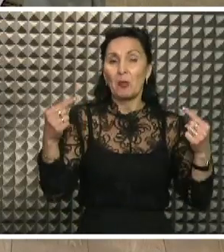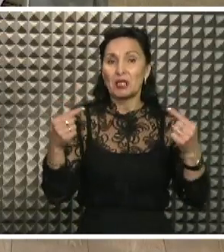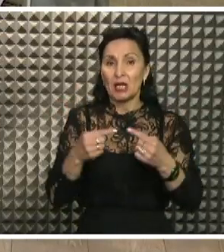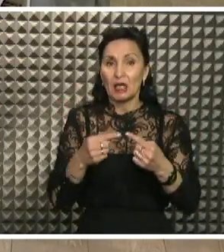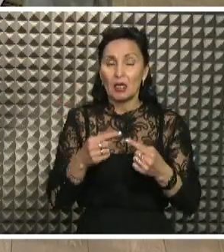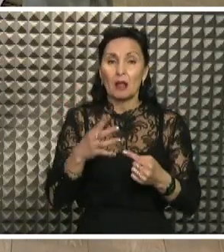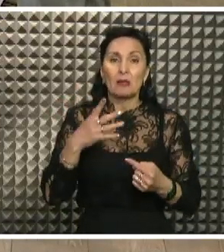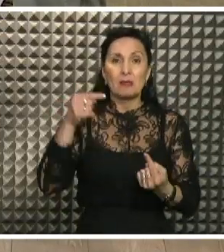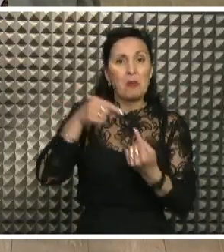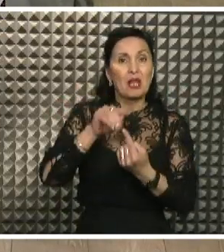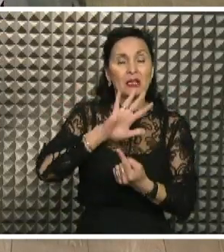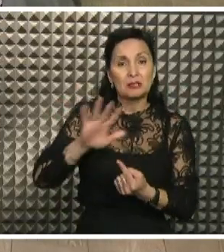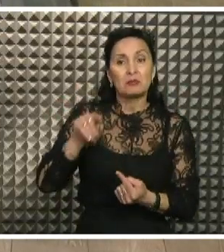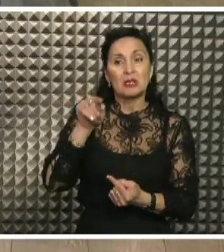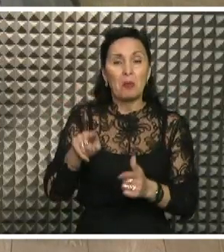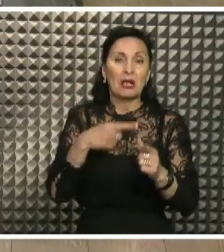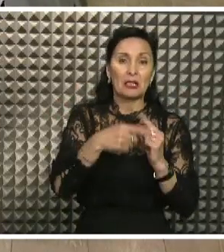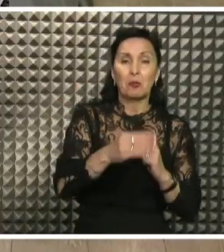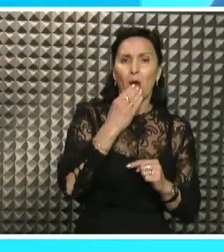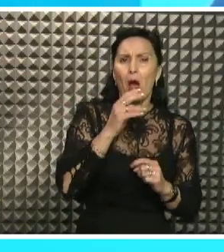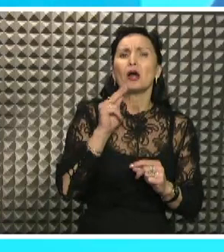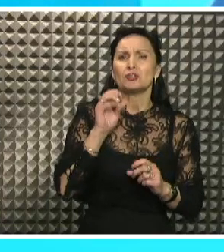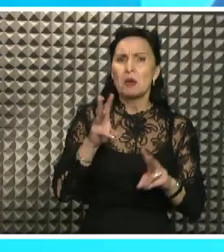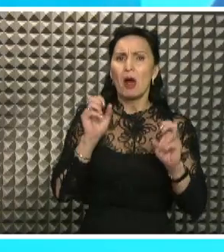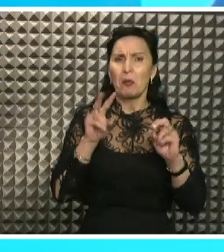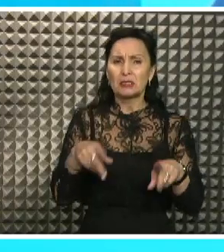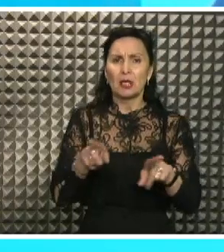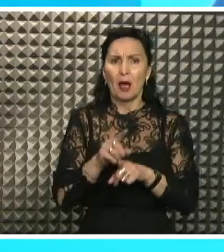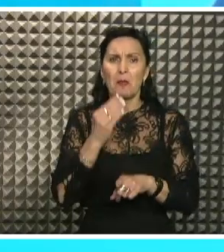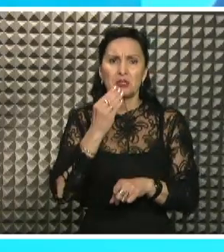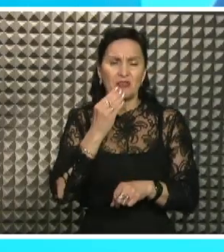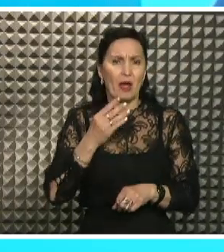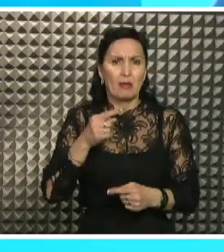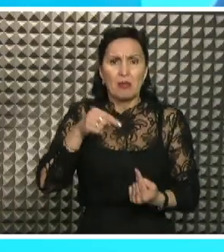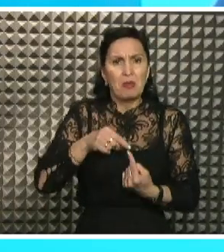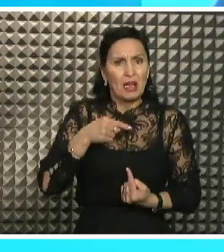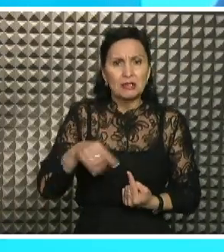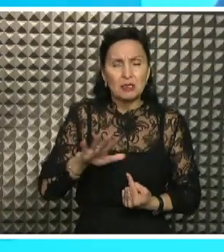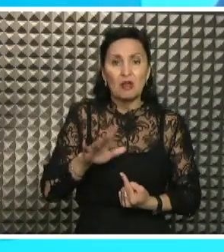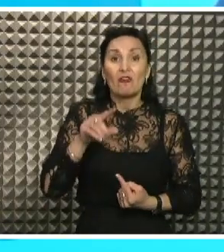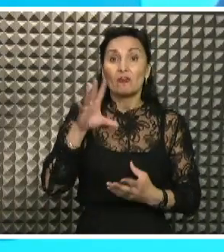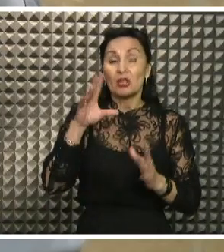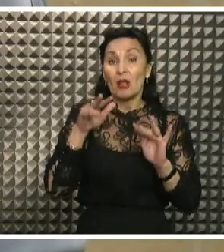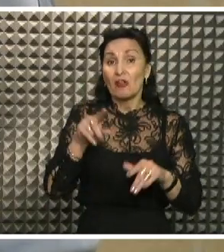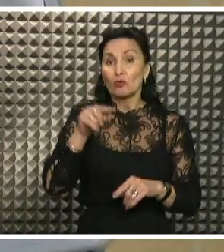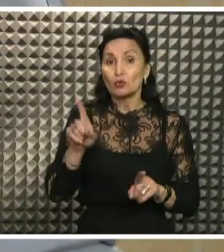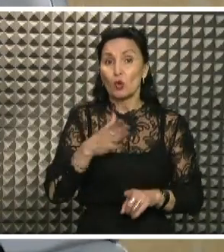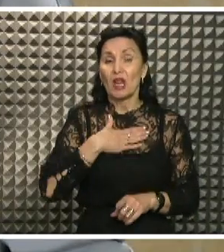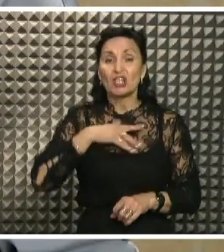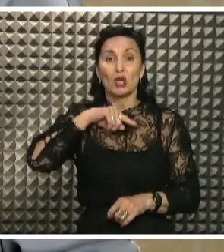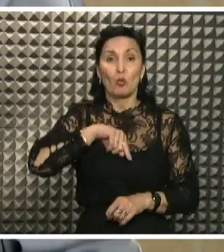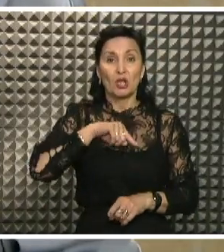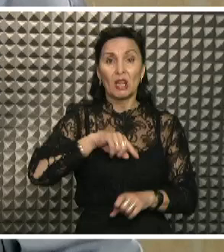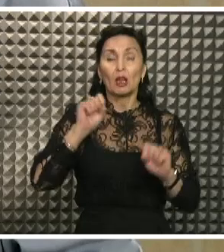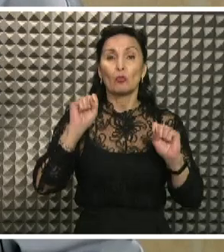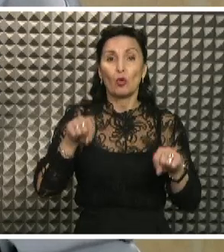определить непереносимость к тем или иным продуктам. А чем вообще опасна такая пищевая непереносимость? Дело в том, что наш иммунитет